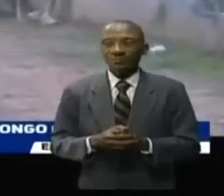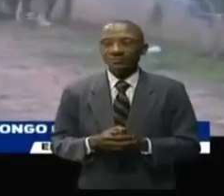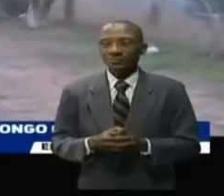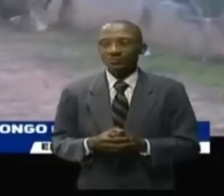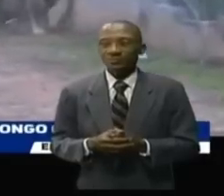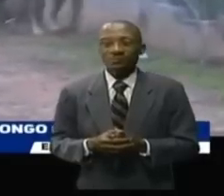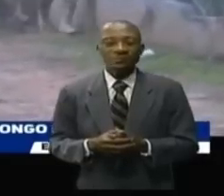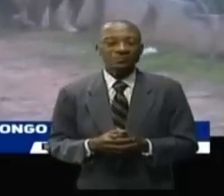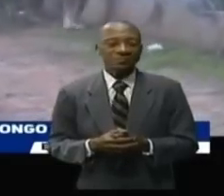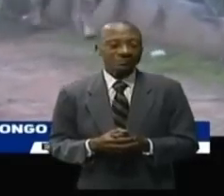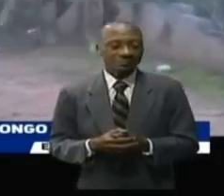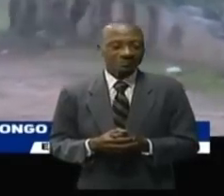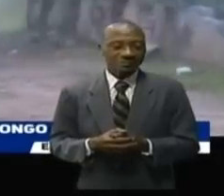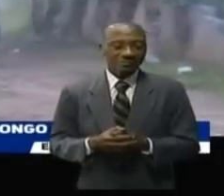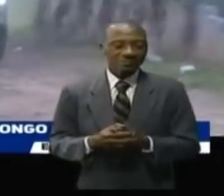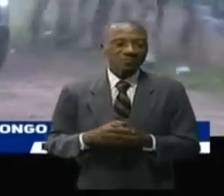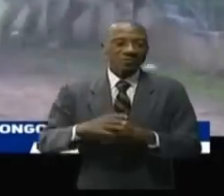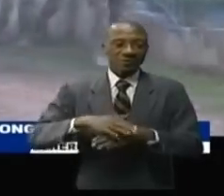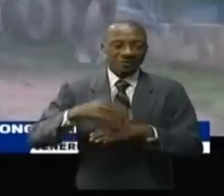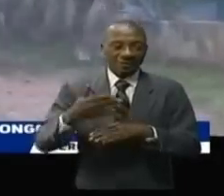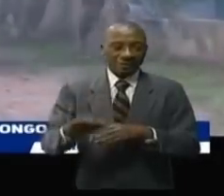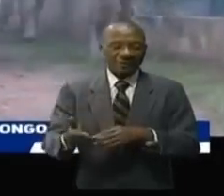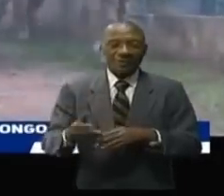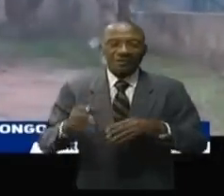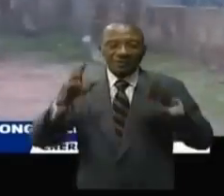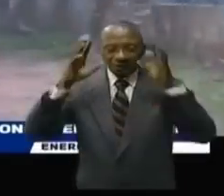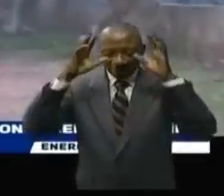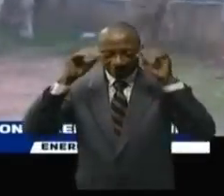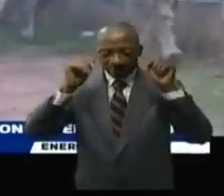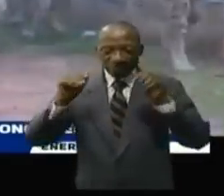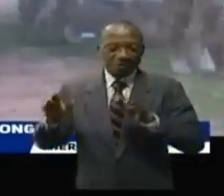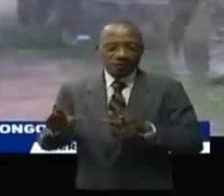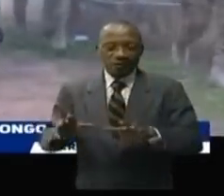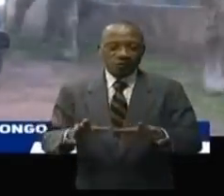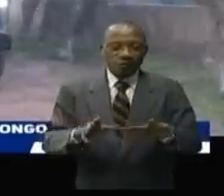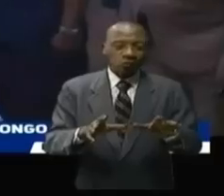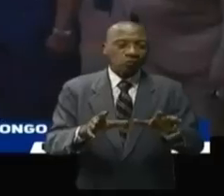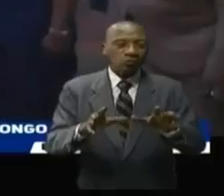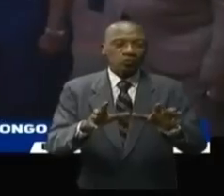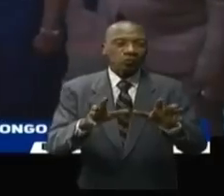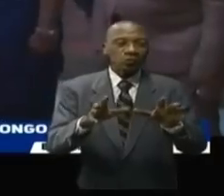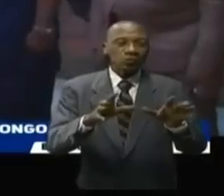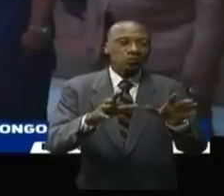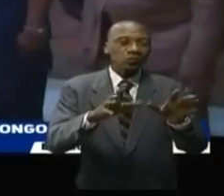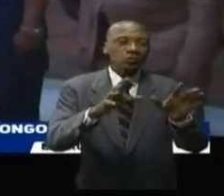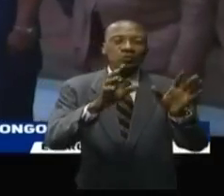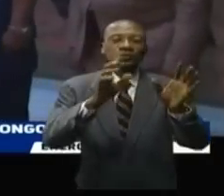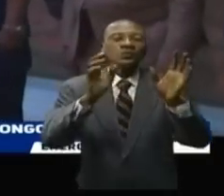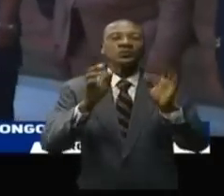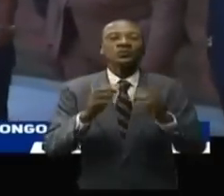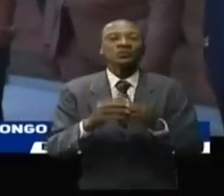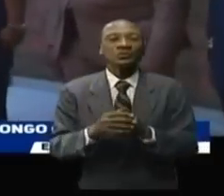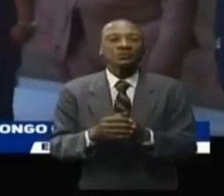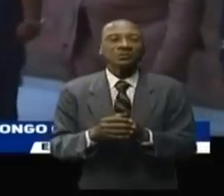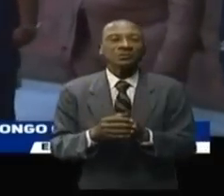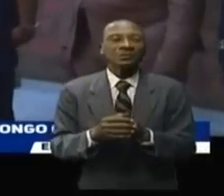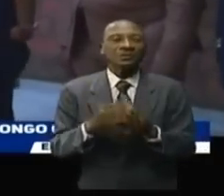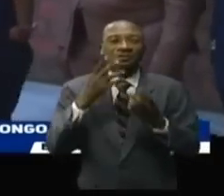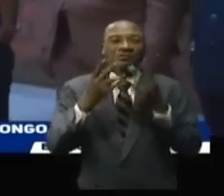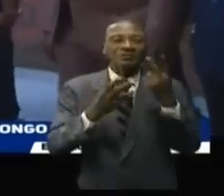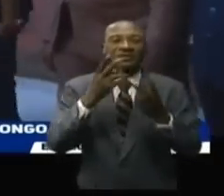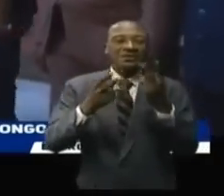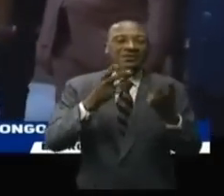Et juste après, le cortège présidentiel a pris la direction de Kisantu pour atterrir à Mbuela Lodge. Le chef de